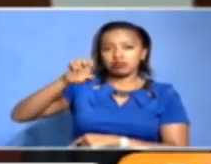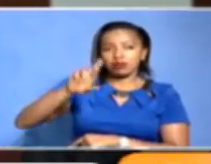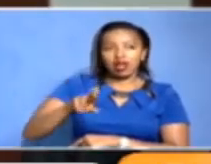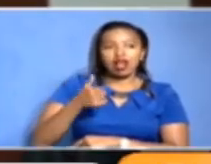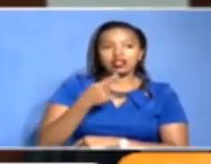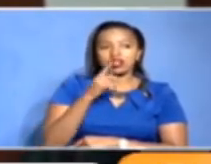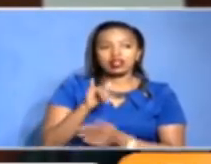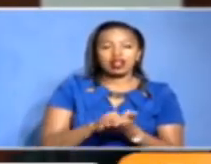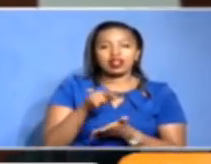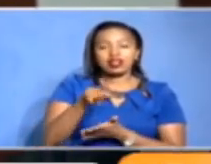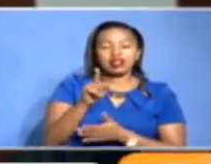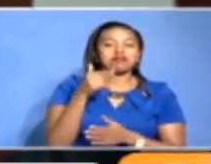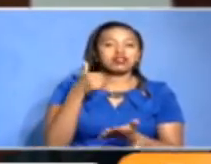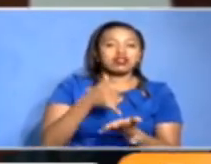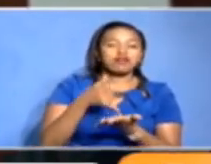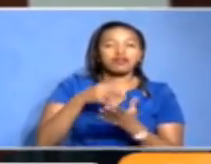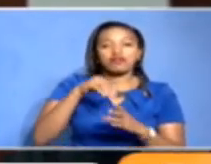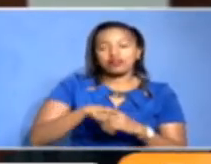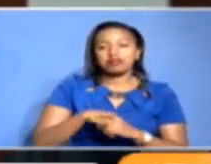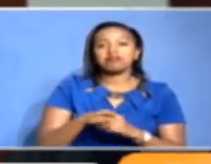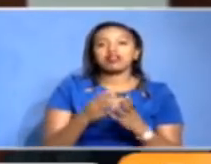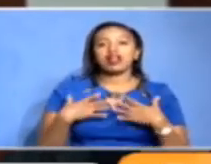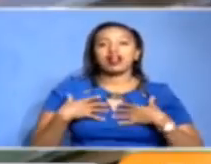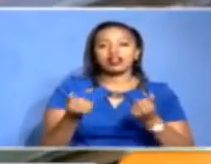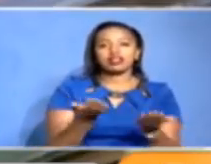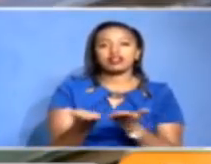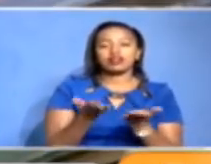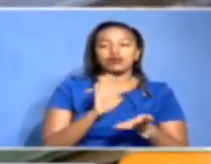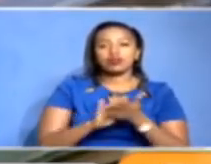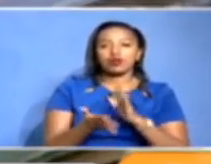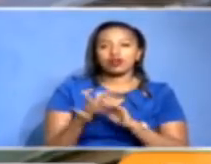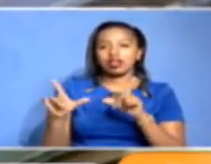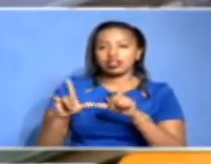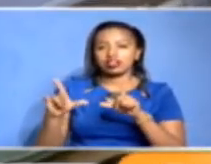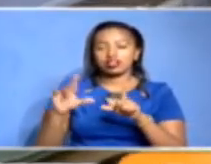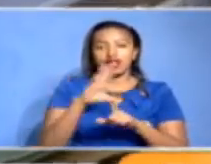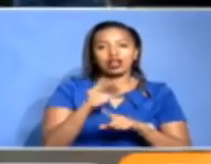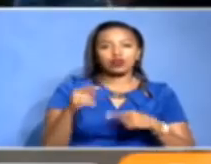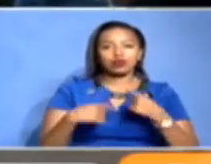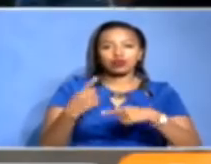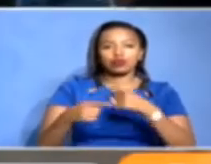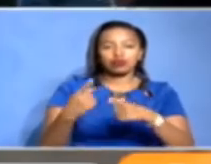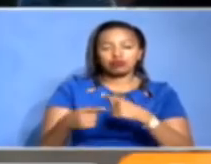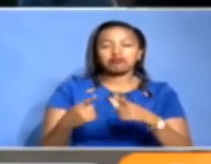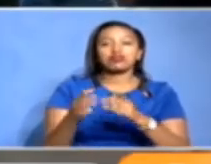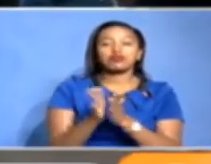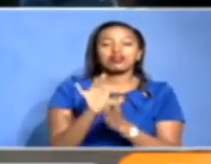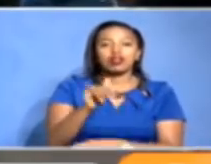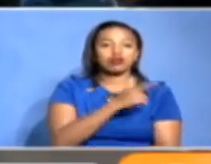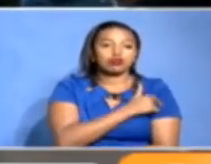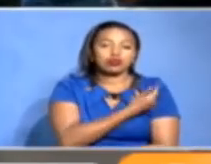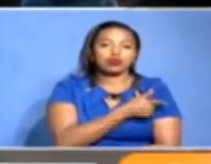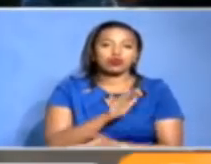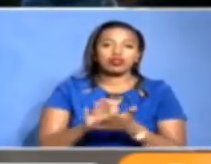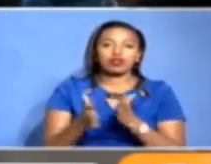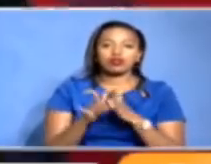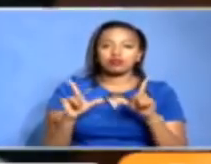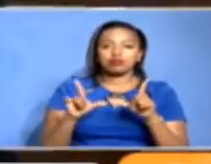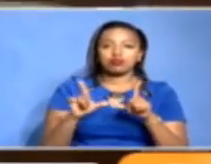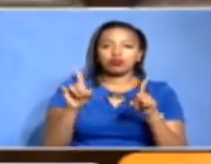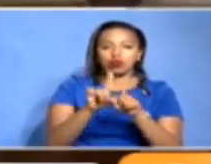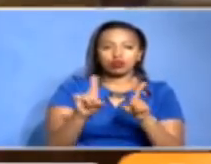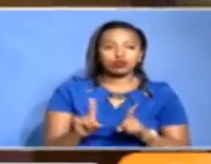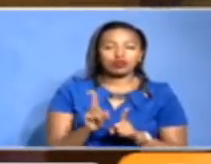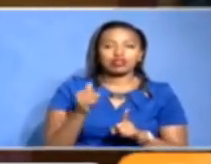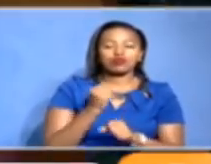leseni na idhini kutoka kwa mamlaka maalum, kuendesha shughuli za kliniki na maabara bila leseni, na pia kutosajiliwa na bodi